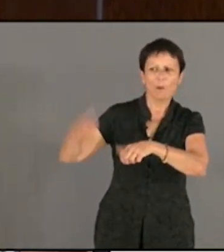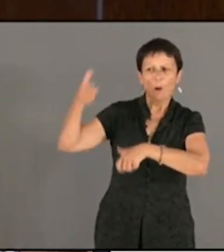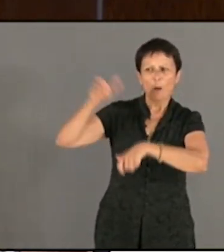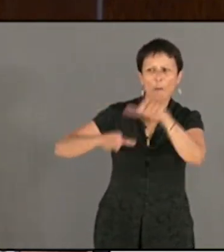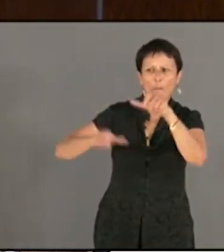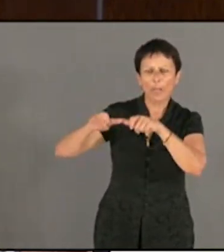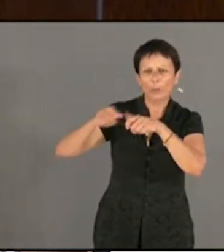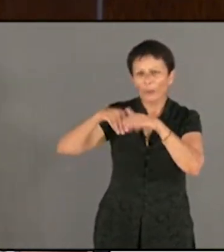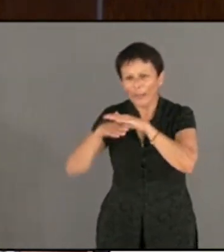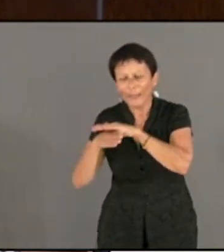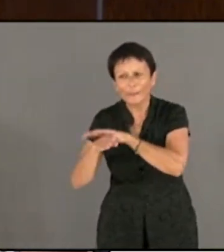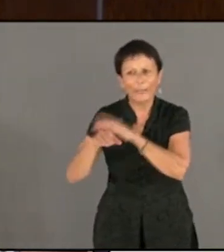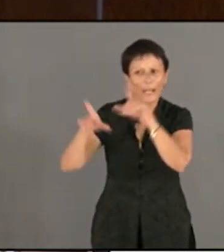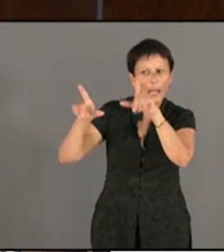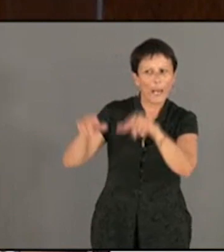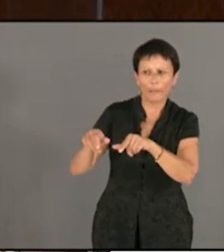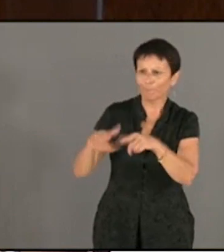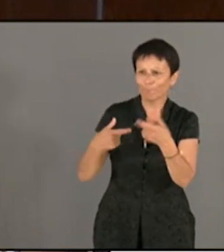d'individus clandestins,